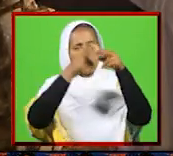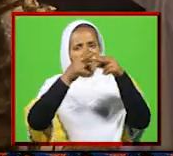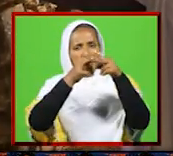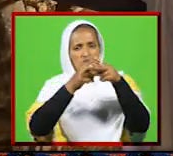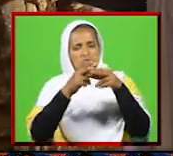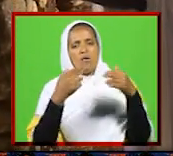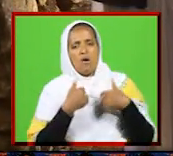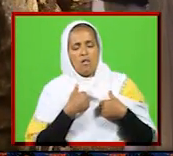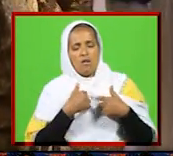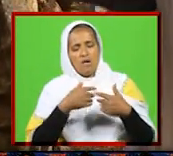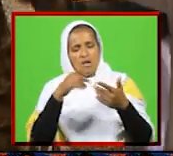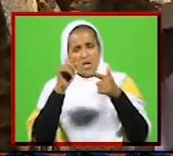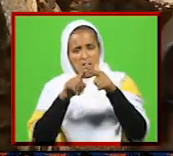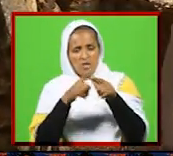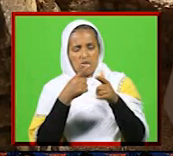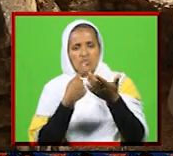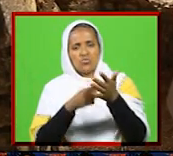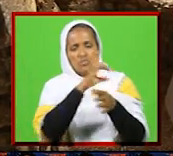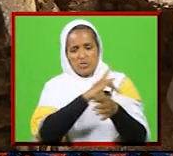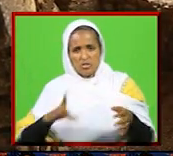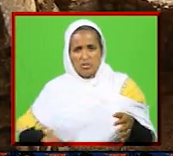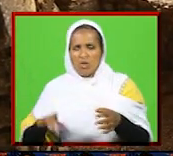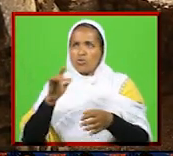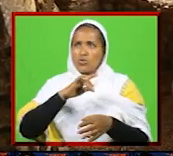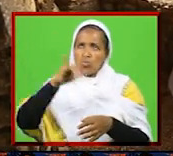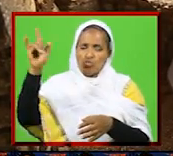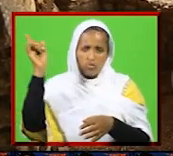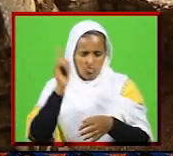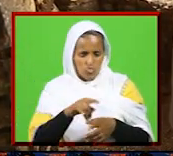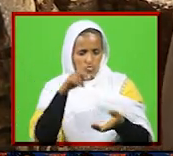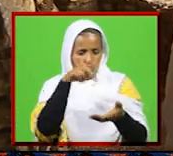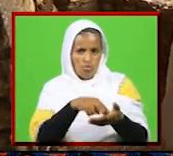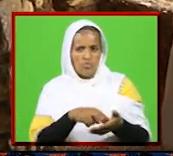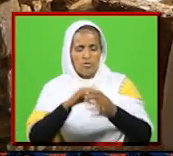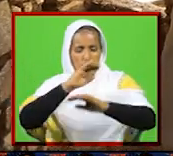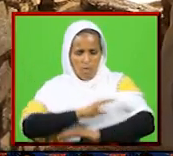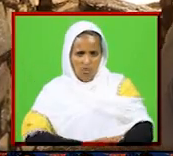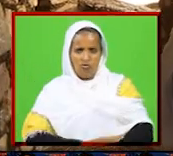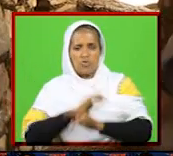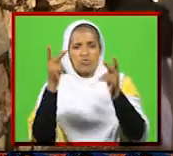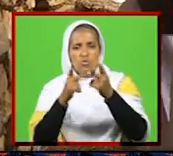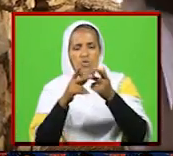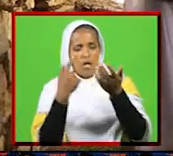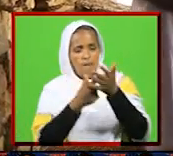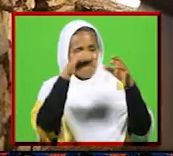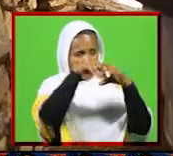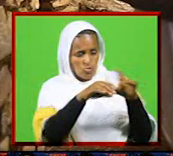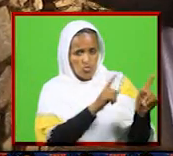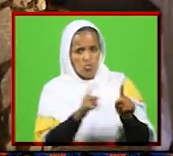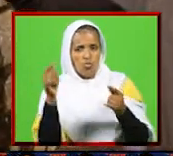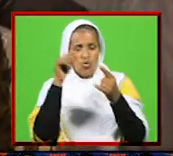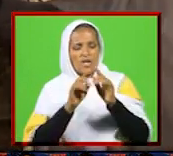ቁመት ማጠር ምናምን አለ። ይሄ ያው እንግዲህ ምእመናን በውጭ የመጡ ምእመናን የሚቆሙበት የሚያርፉበት ነው። ይህ ውስጡ